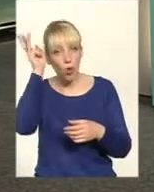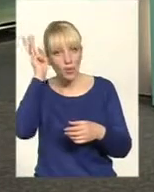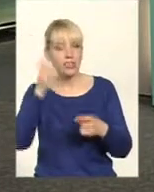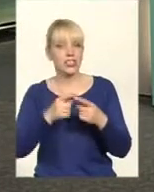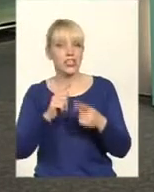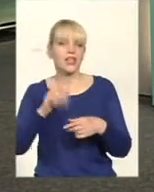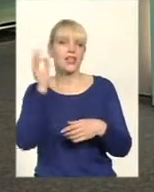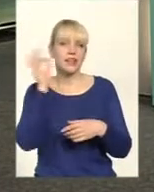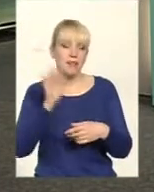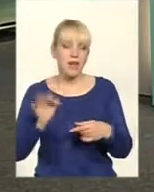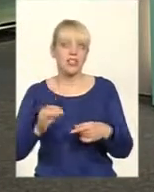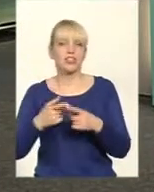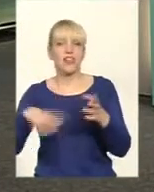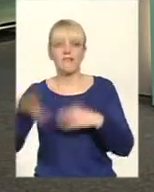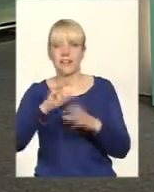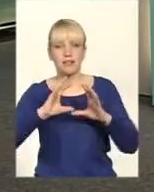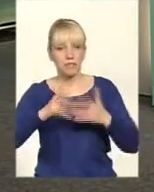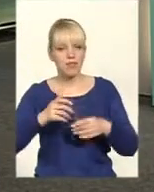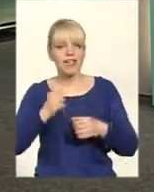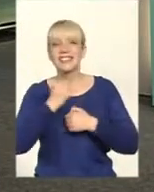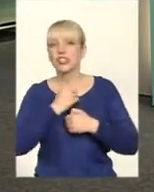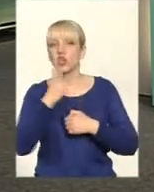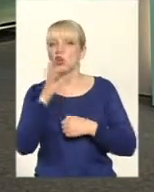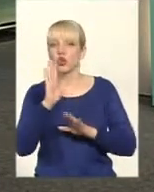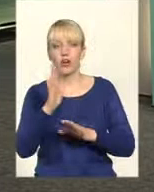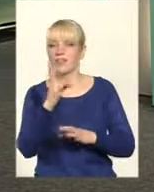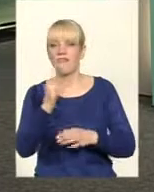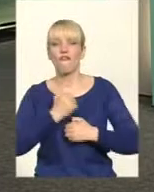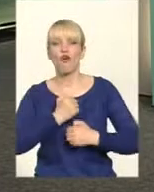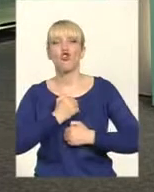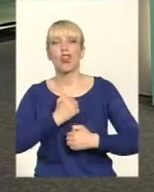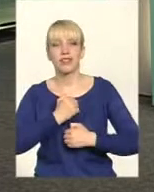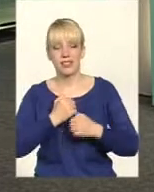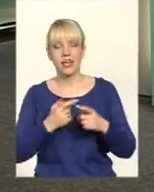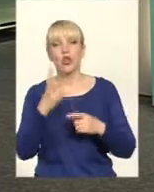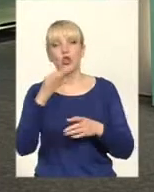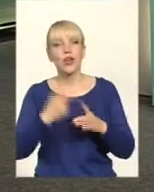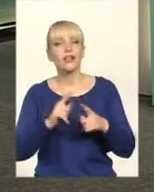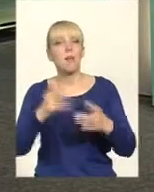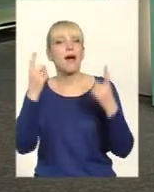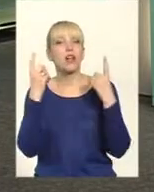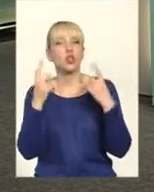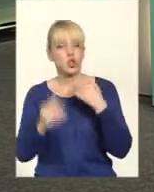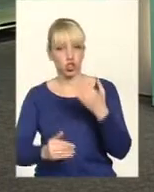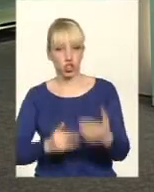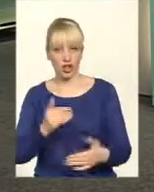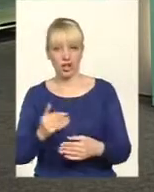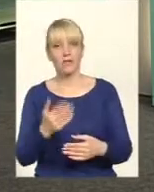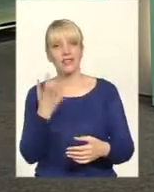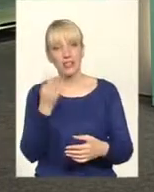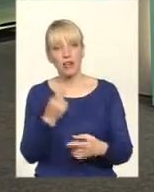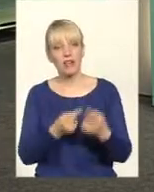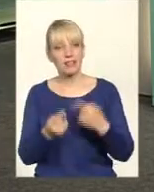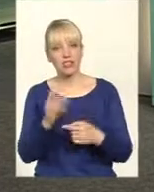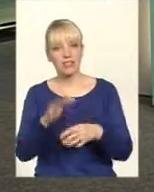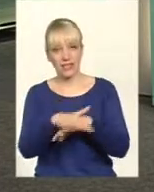да, к сожалению, пока не в военном. Да, но это все равно очень, очень большой шаг. Но я